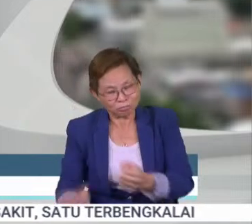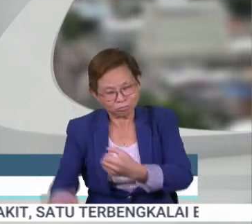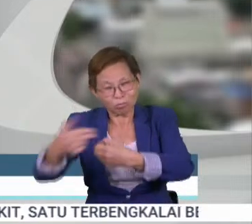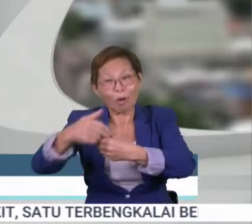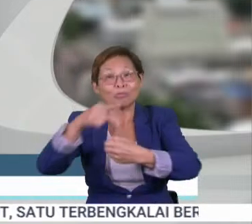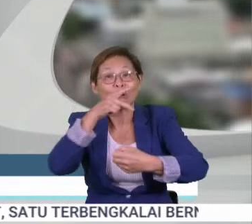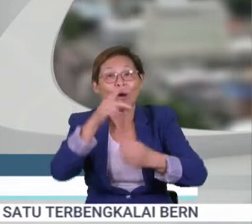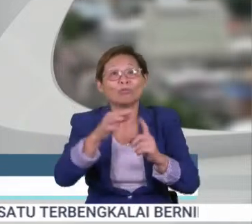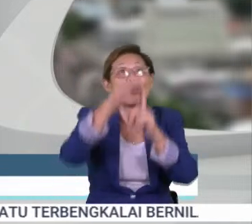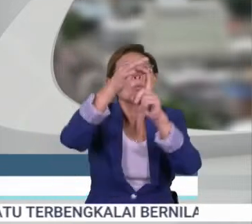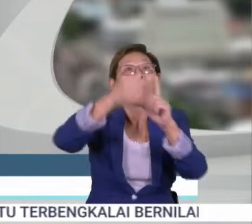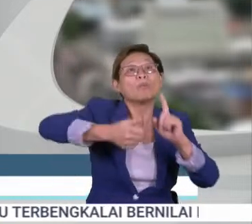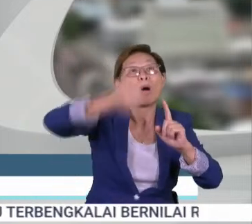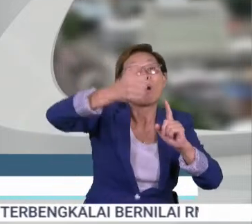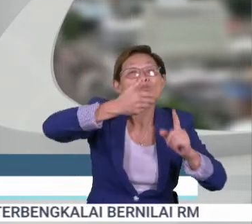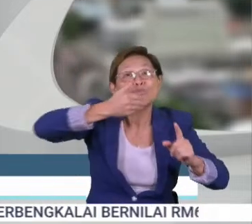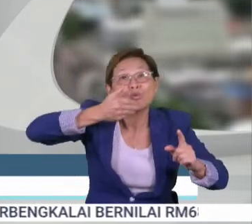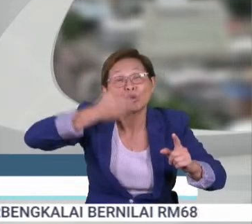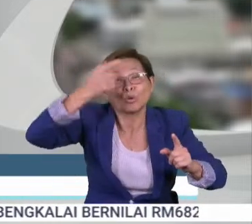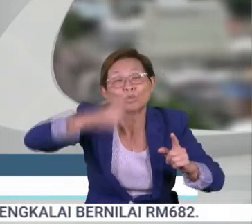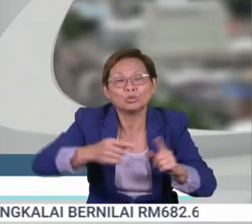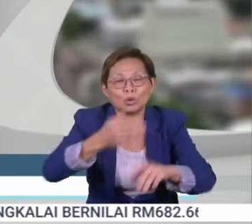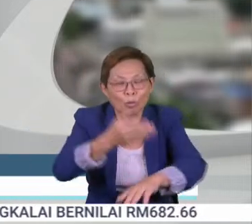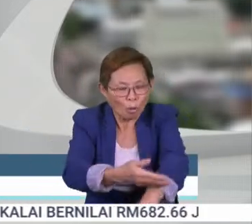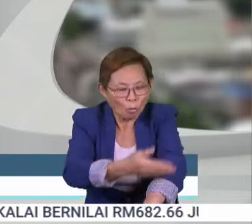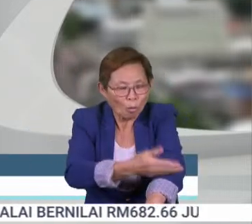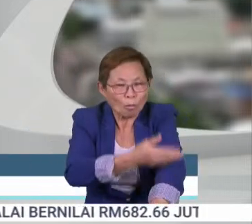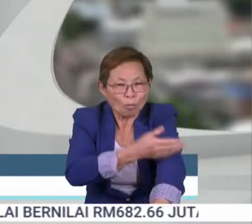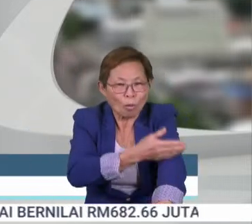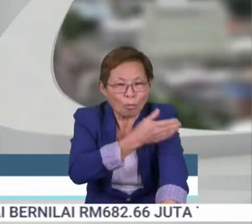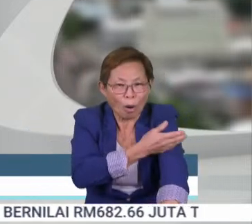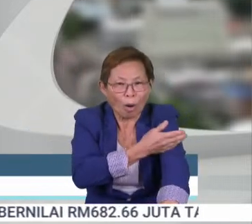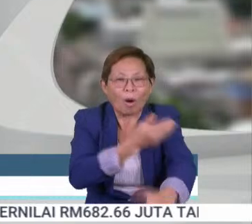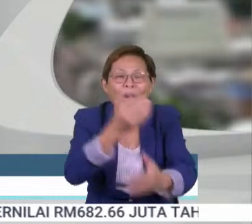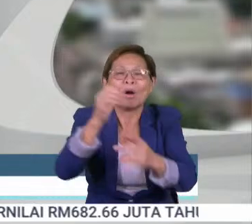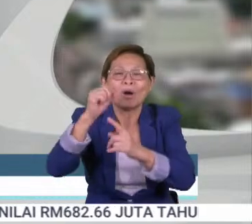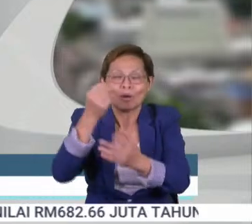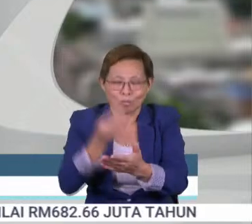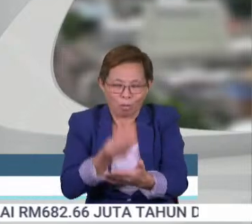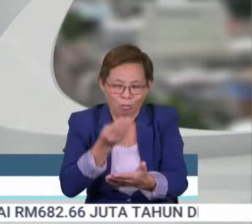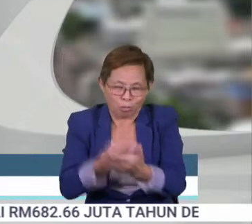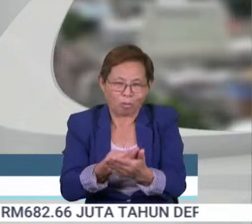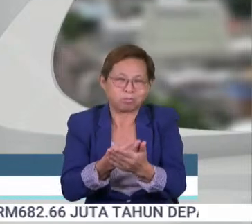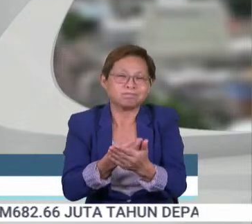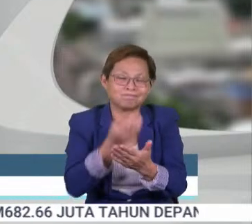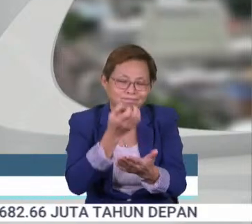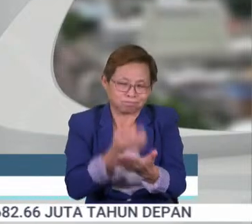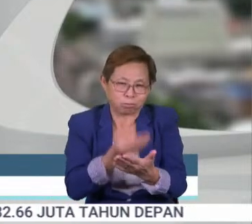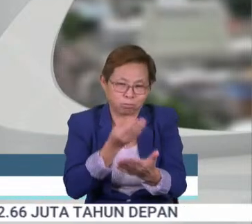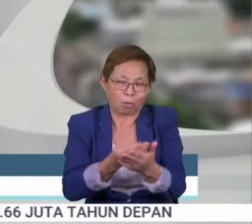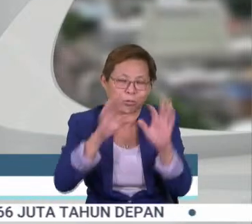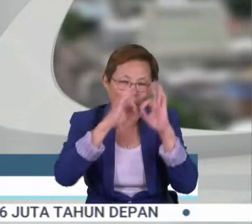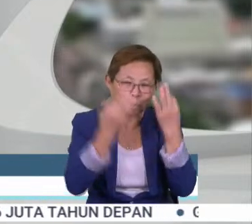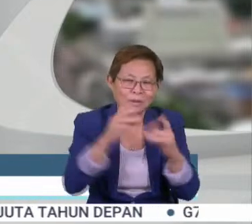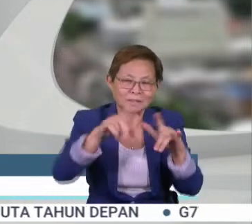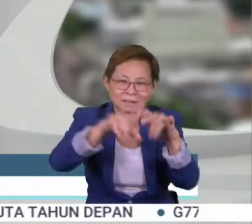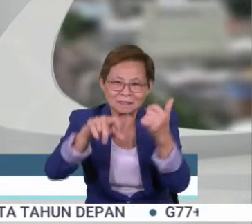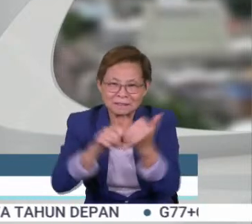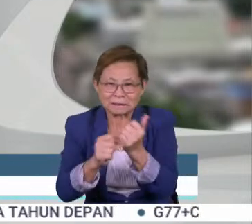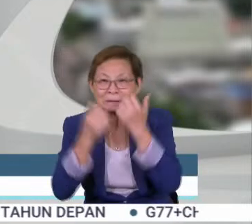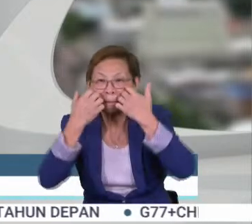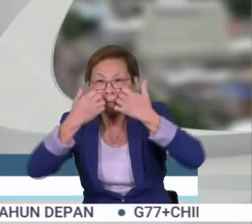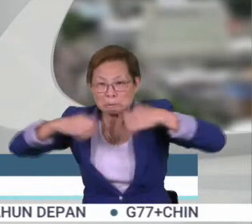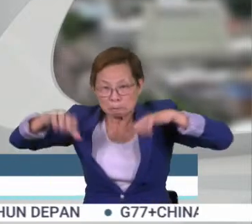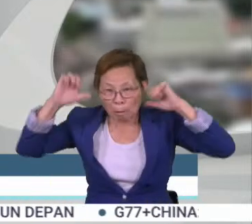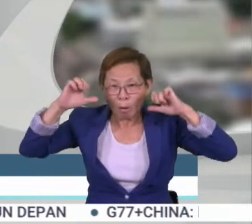Kedah, terutama golongan muda bagi meningkatkan taraf sosial ekonomi keluarga. Melalui sijil